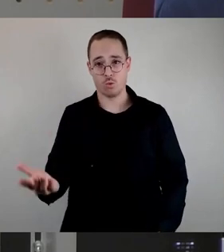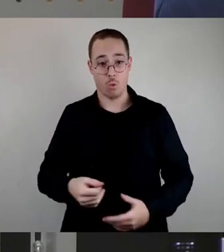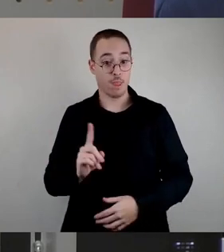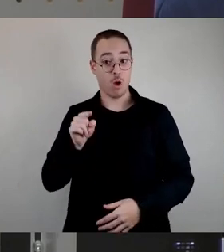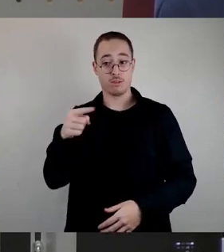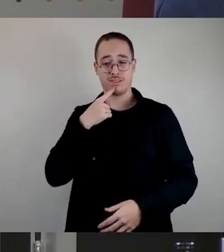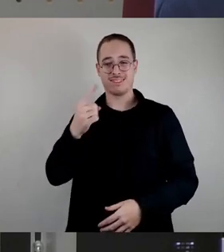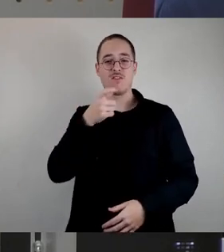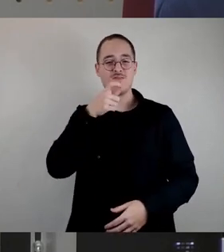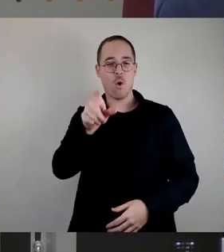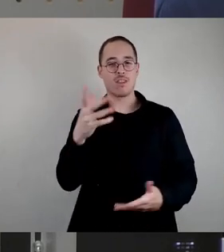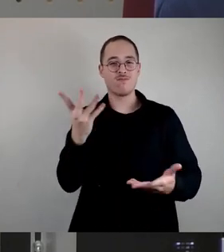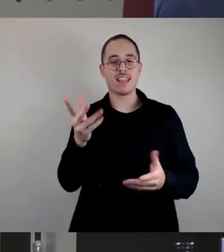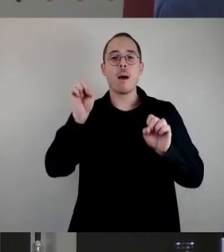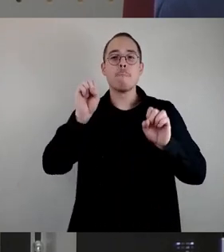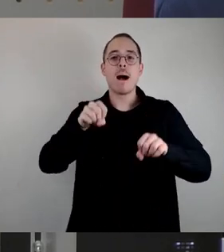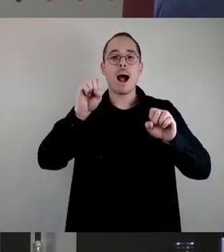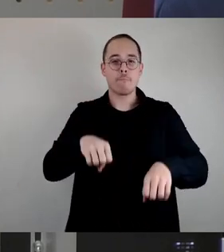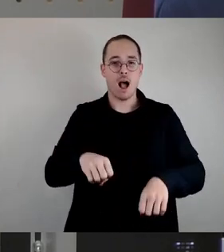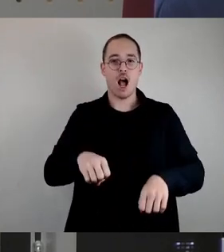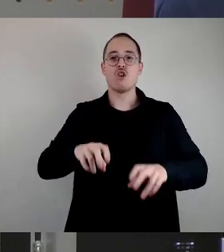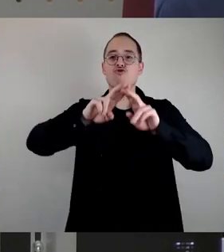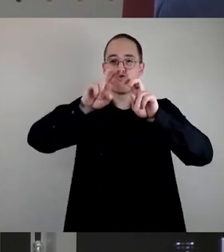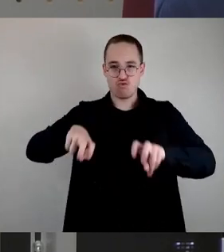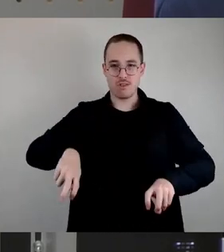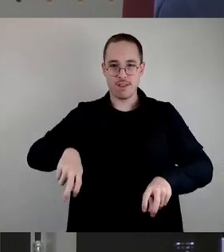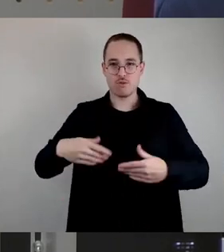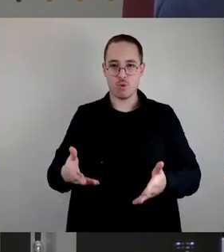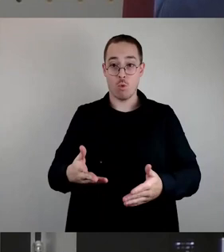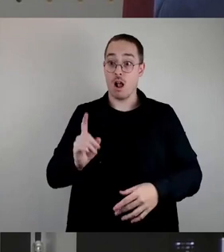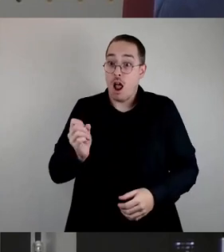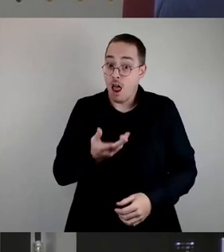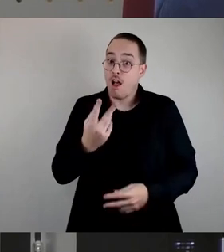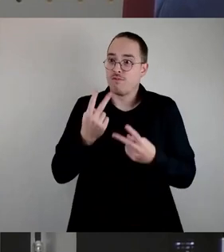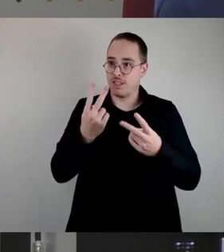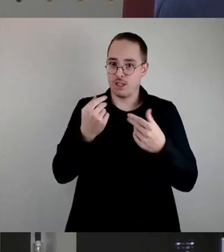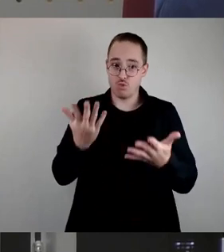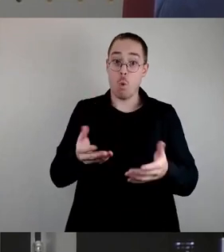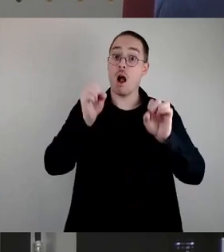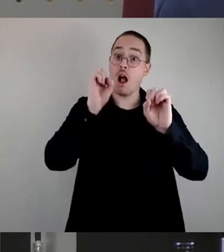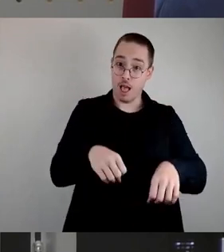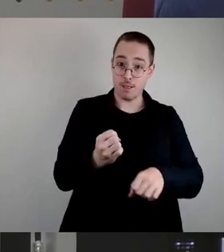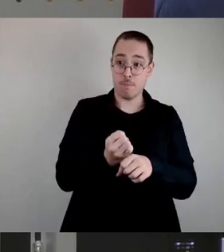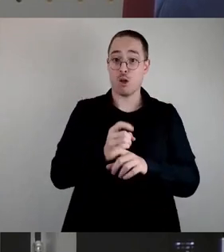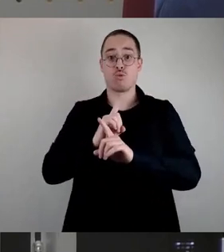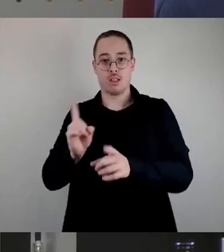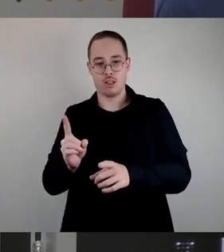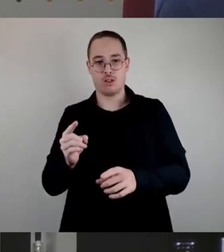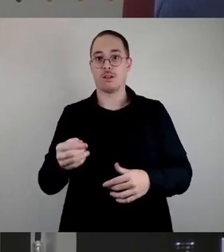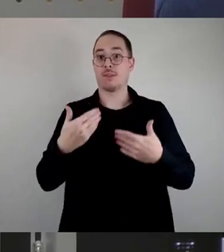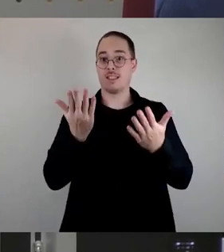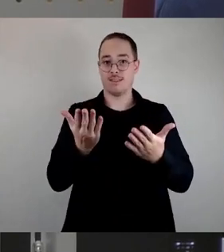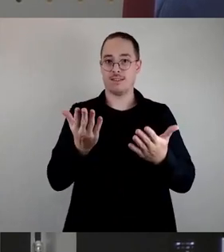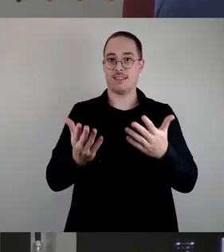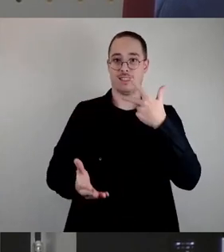Ja, es geht eben auch darum, ob das überhaupt machbar ist, weil es gibt ja zwei Ebenen von Machbarkeit. Es geht das, was ingenieurstechnisch machbar ist, im Sinne von,